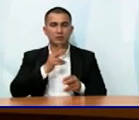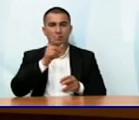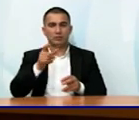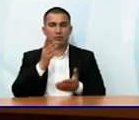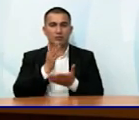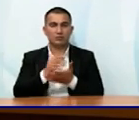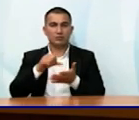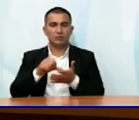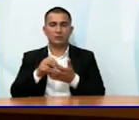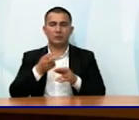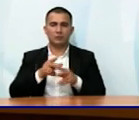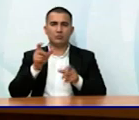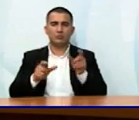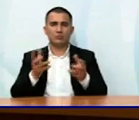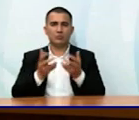et.